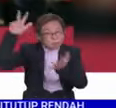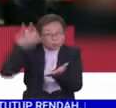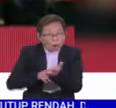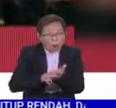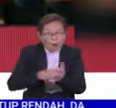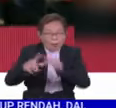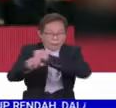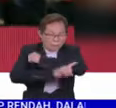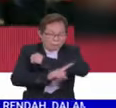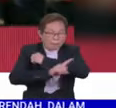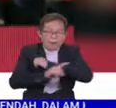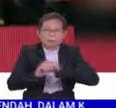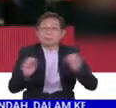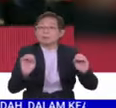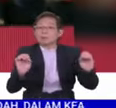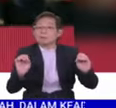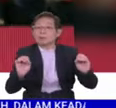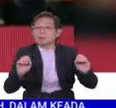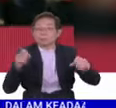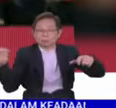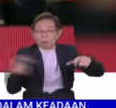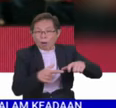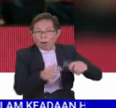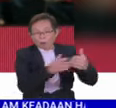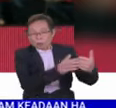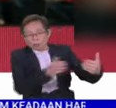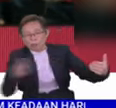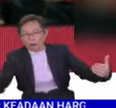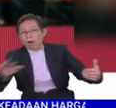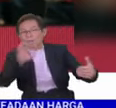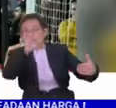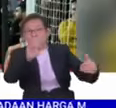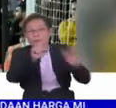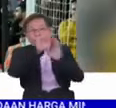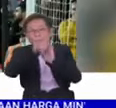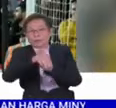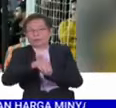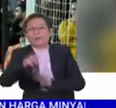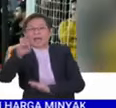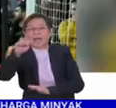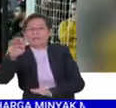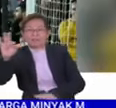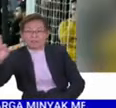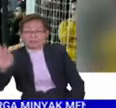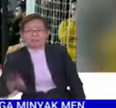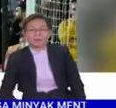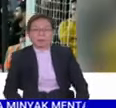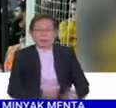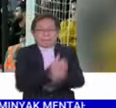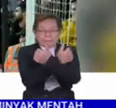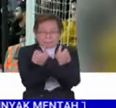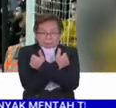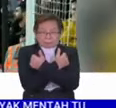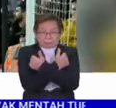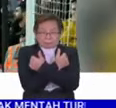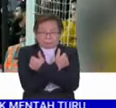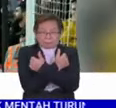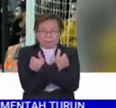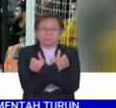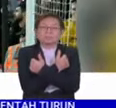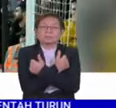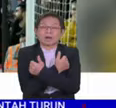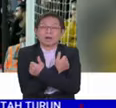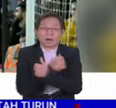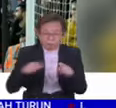selepas terikat tanpa jaringan dengan Derby County sepanjang 90 minit di Anfield. Penjaga gol Kevin Kelleher muncul viral The